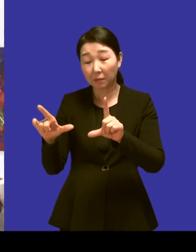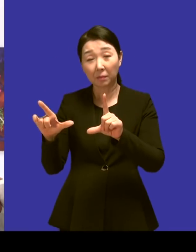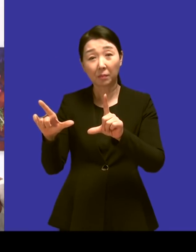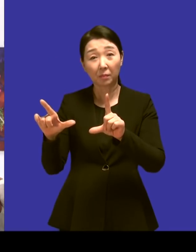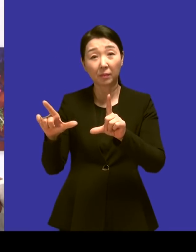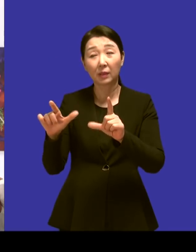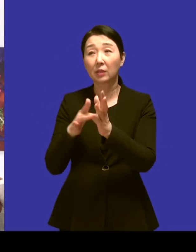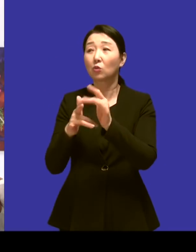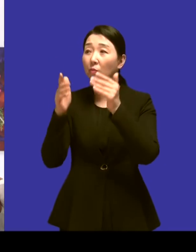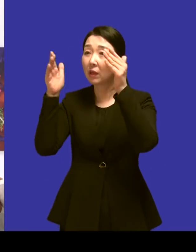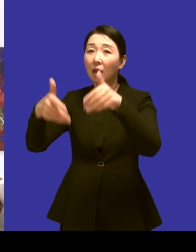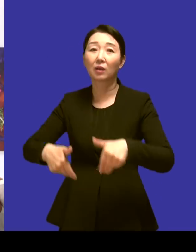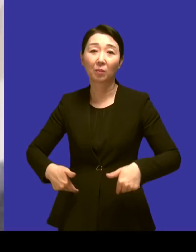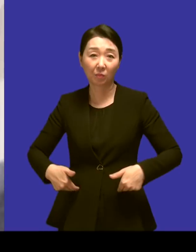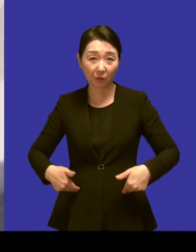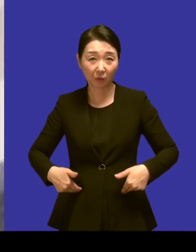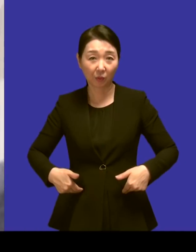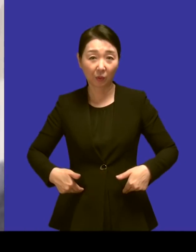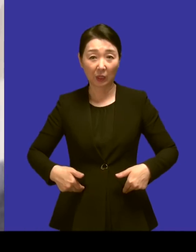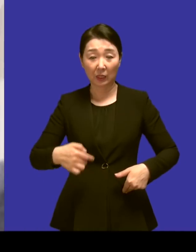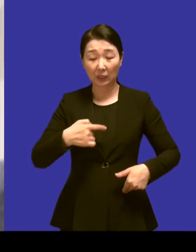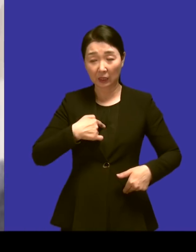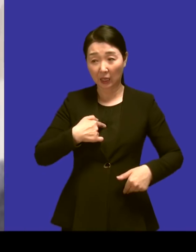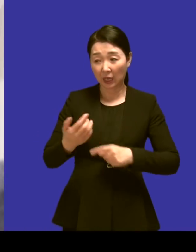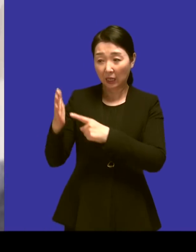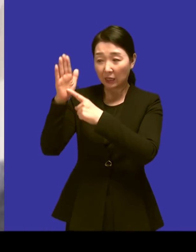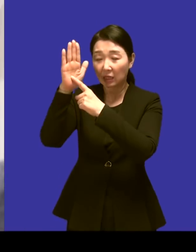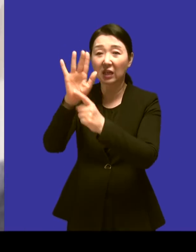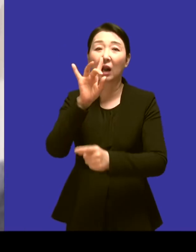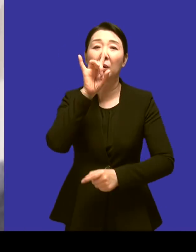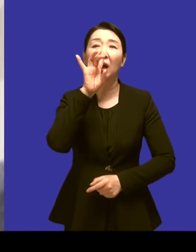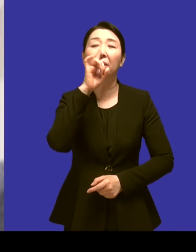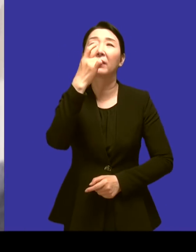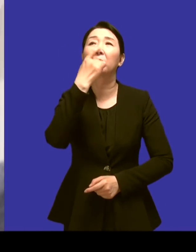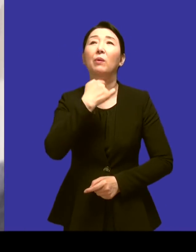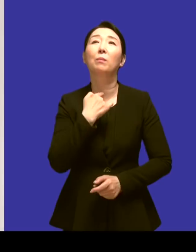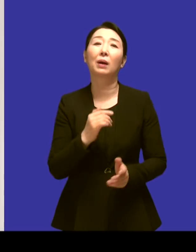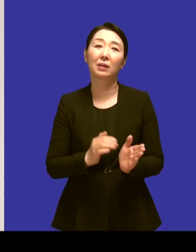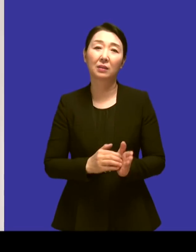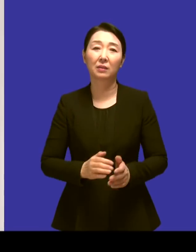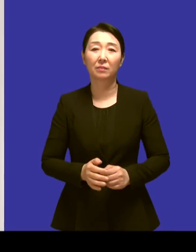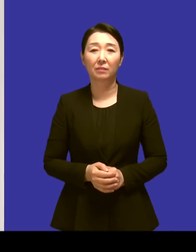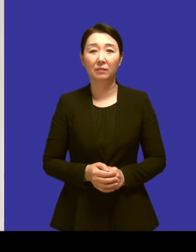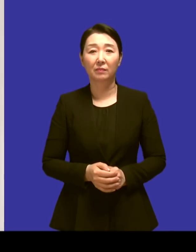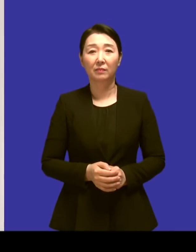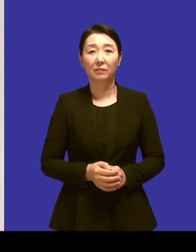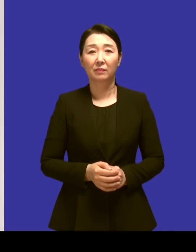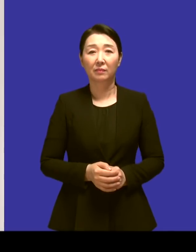늘 배워왔거든요. 예. 그러니까 제가 드러나면 안 된다라고 전 늘 배웠어요. 아. 그러니까